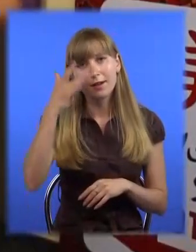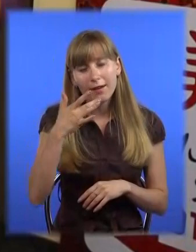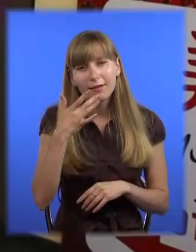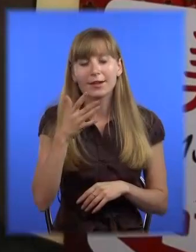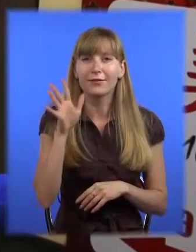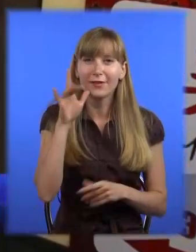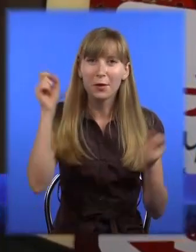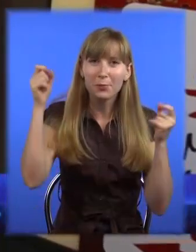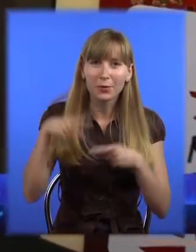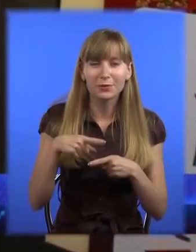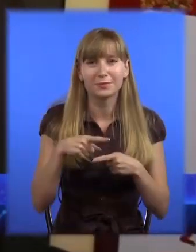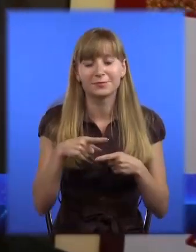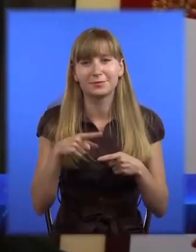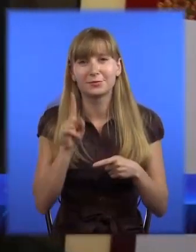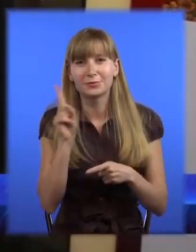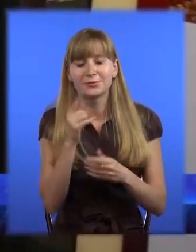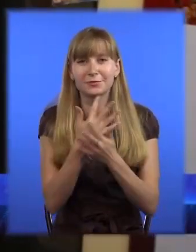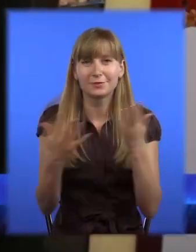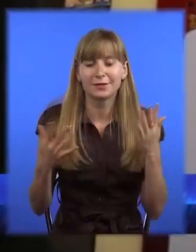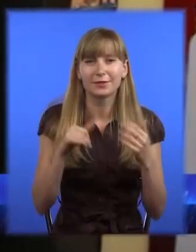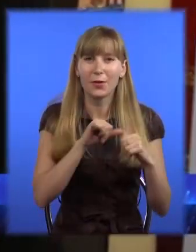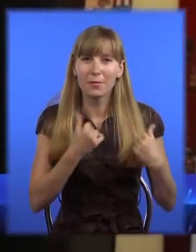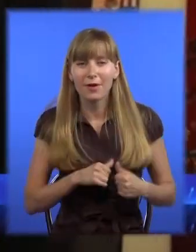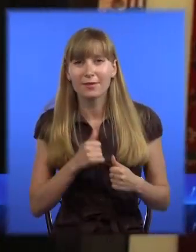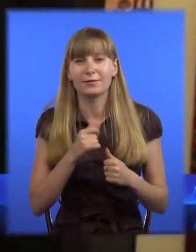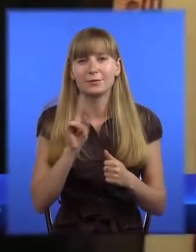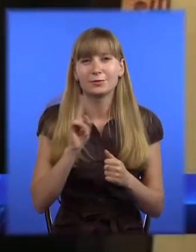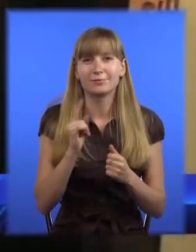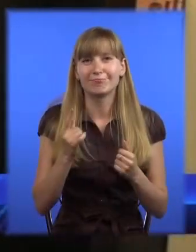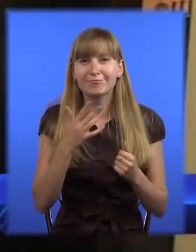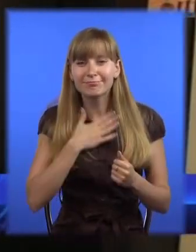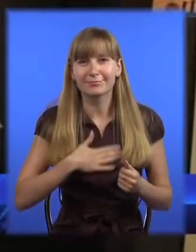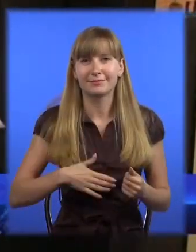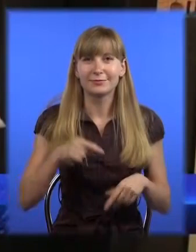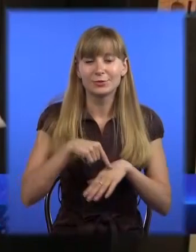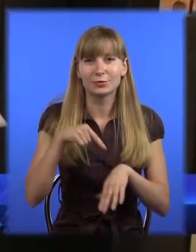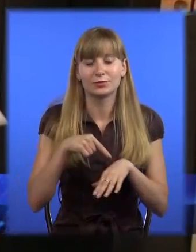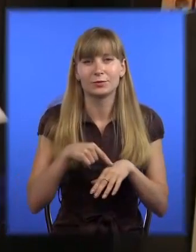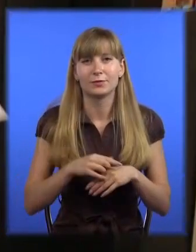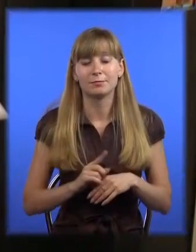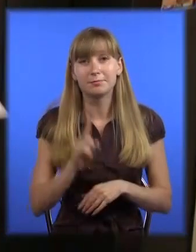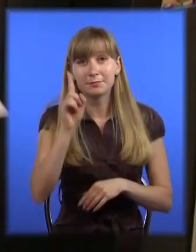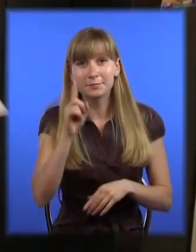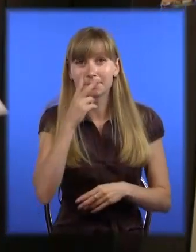Літо – пора романтики. Романтика всюди. Спереду, ззаду, та навіть на горі. Ні, справді на горі. Давайте зараз покажу.